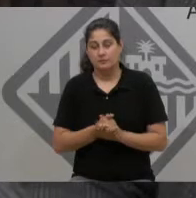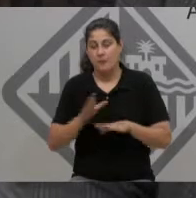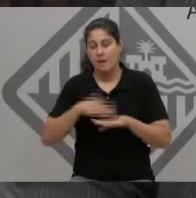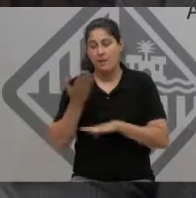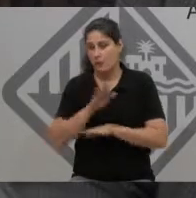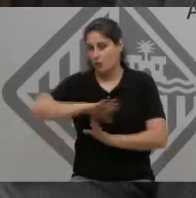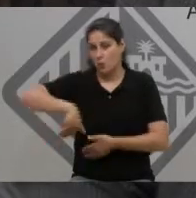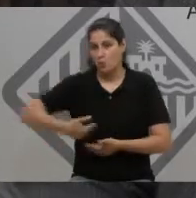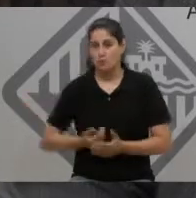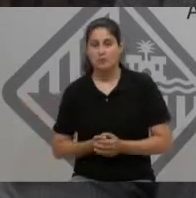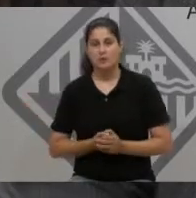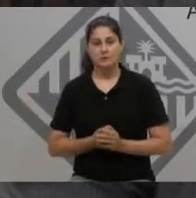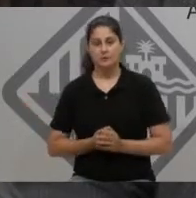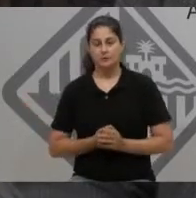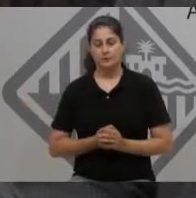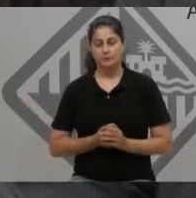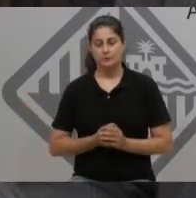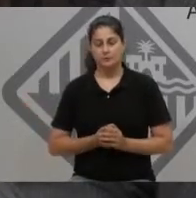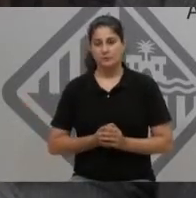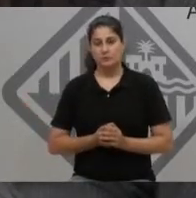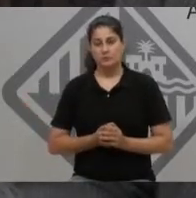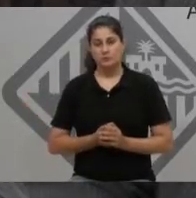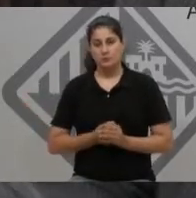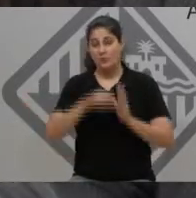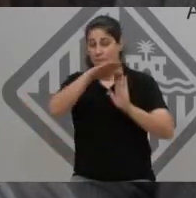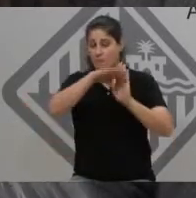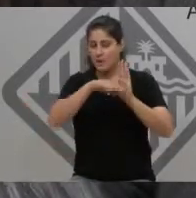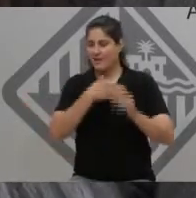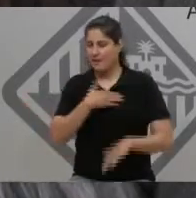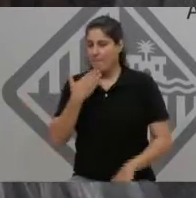proposta, demanem que se dugui a terme